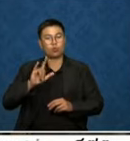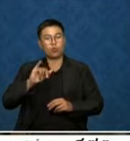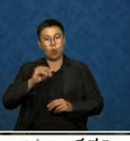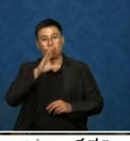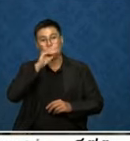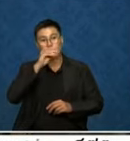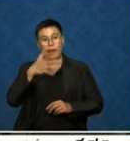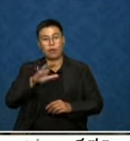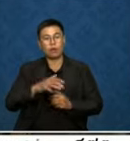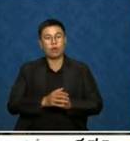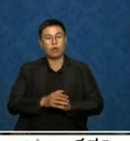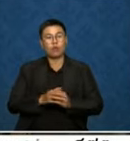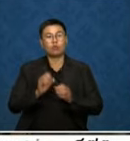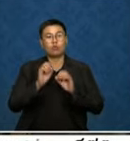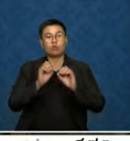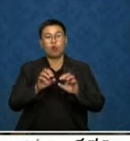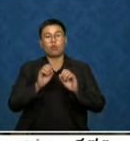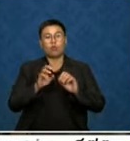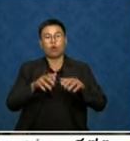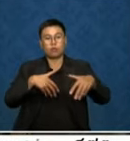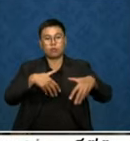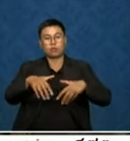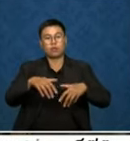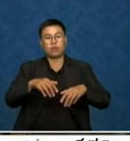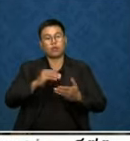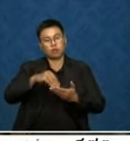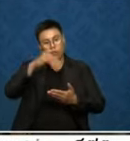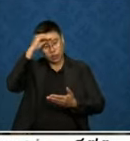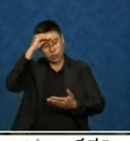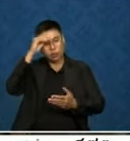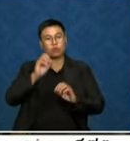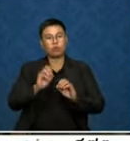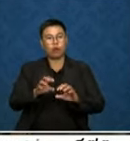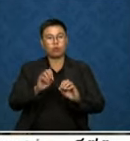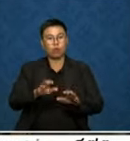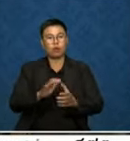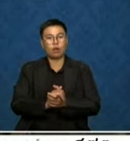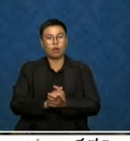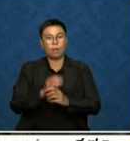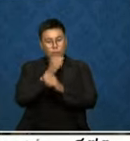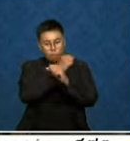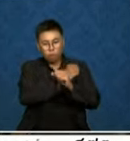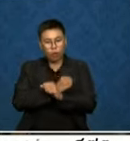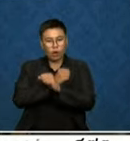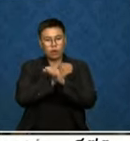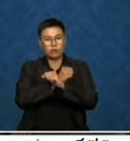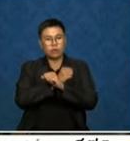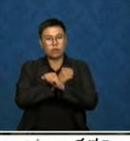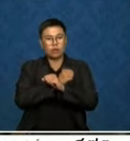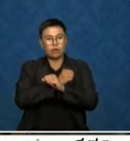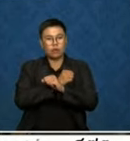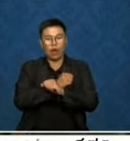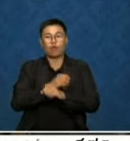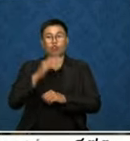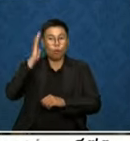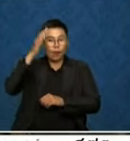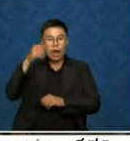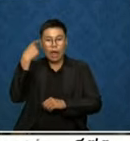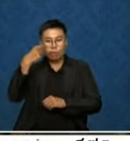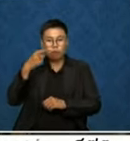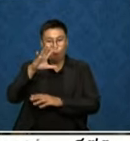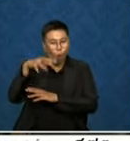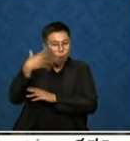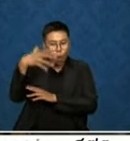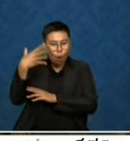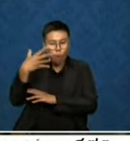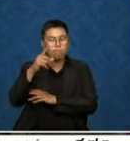ควรจะสอนให้กับเด็กนักเรียนชั้นต้นเพื่อจะเป็นการฉีดวัคซีนให้กับเขาแล้วก็ไม่สามารถที่จะถูกหลอกได้ง่ายนะครับก็เ